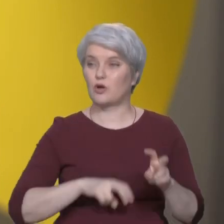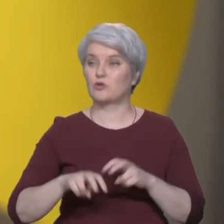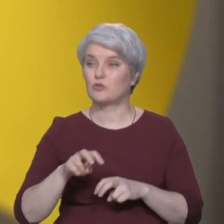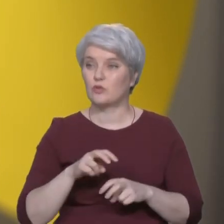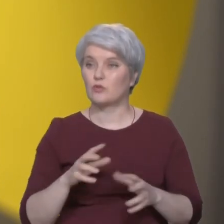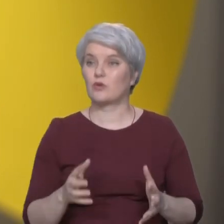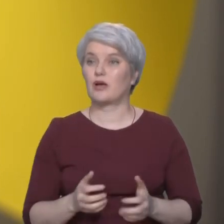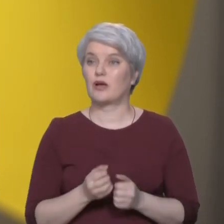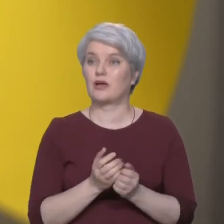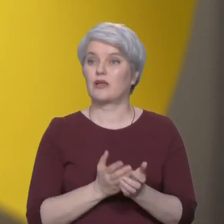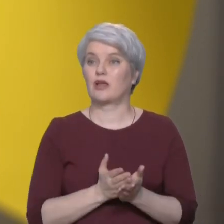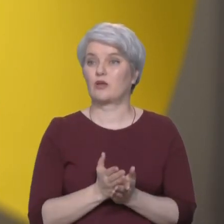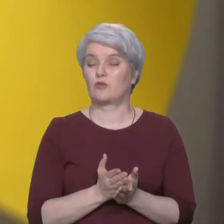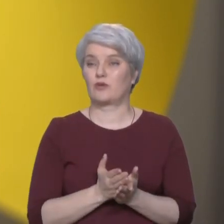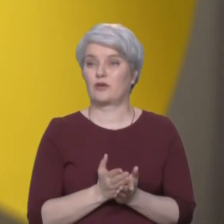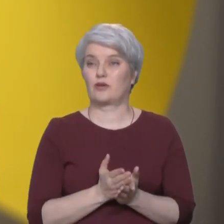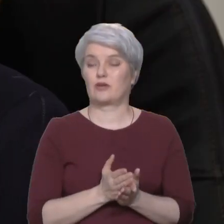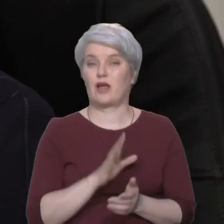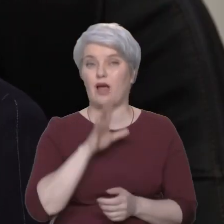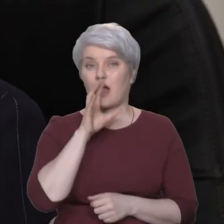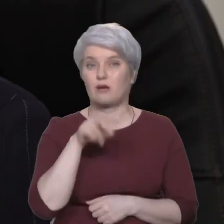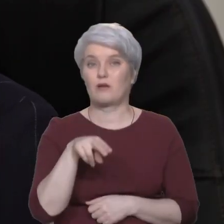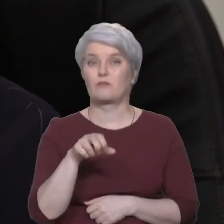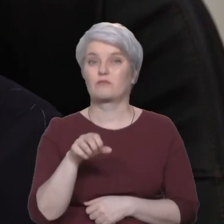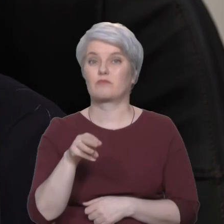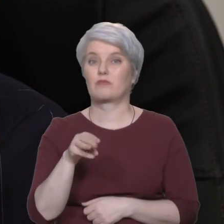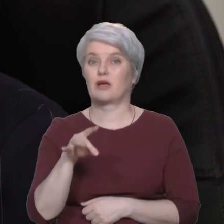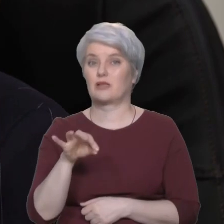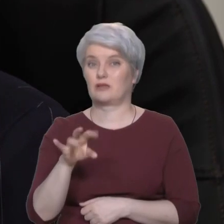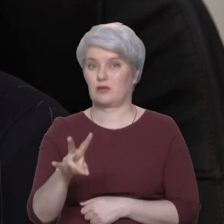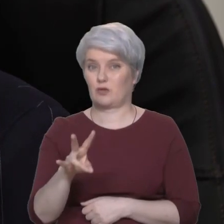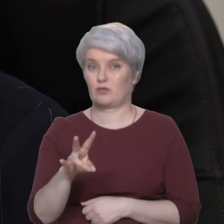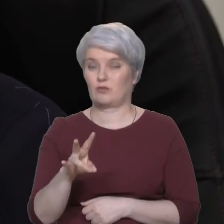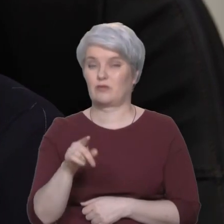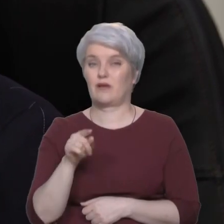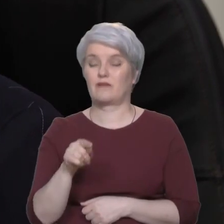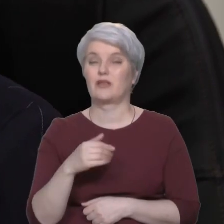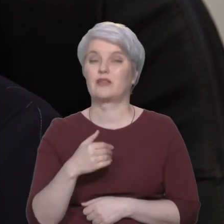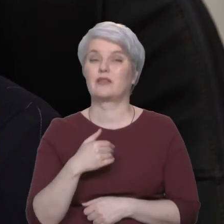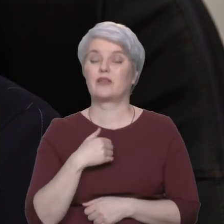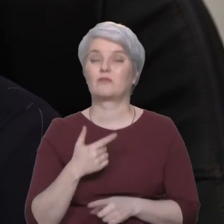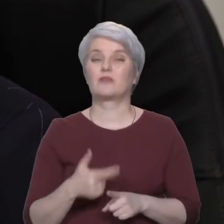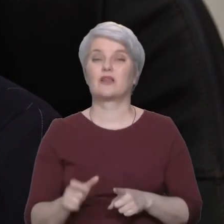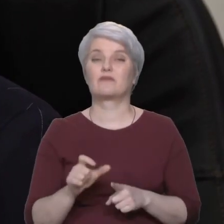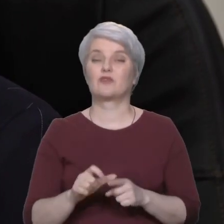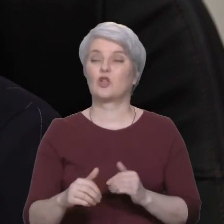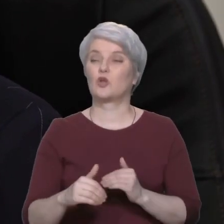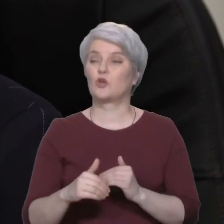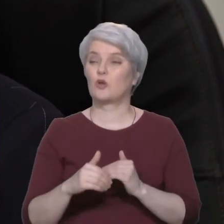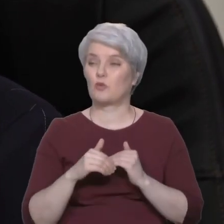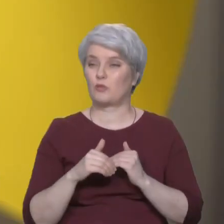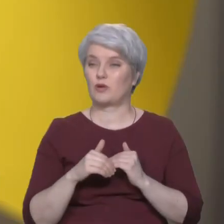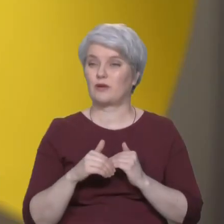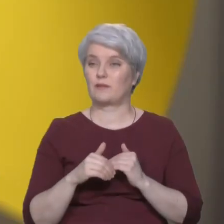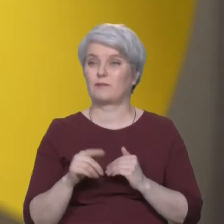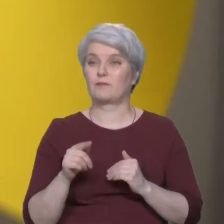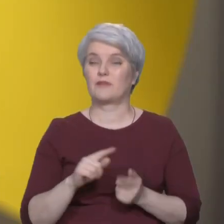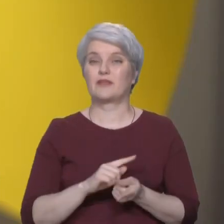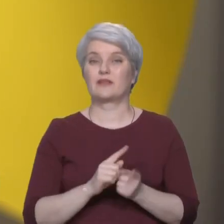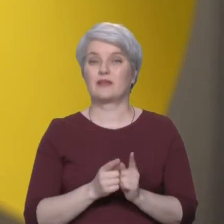рятування. Стосовно пса-патрона нашої суперзірки, я скажу, що він нам надзвичайно допоміг, і він